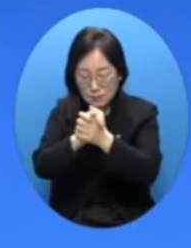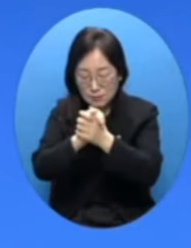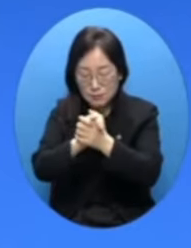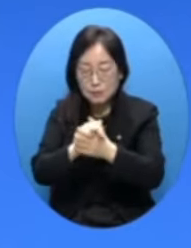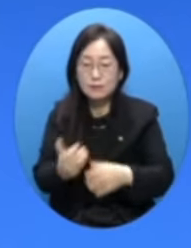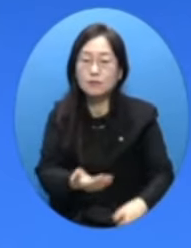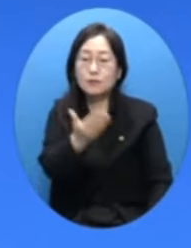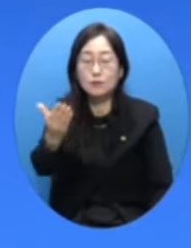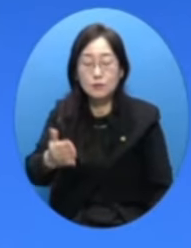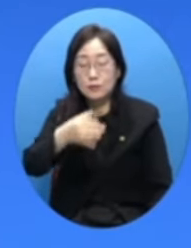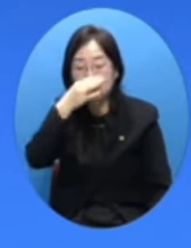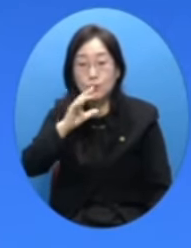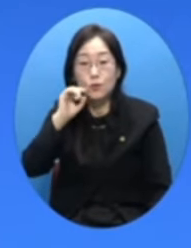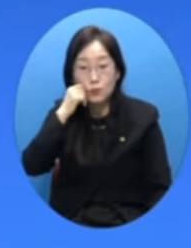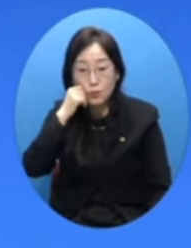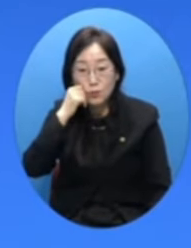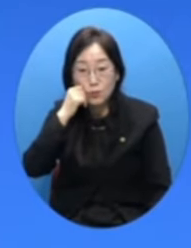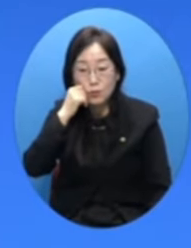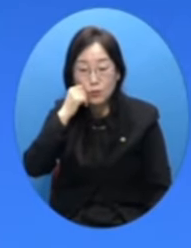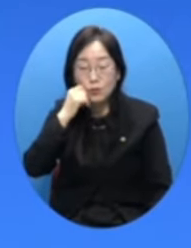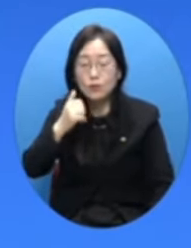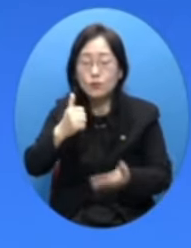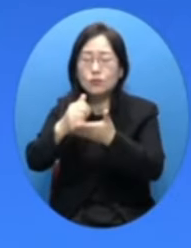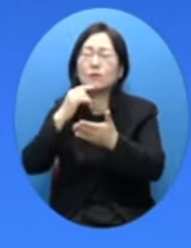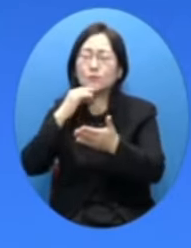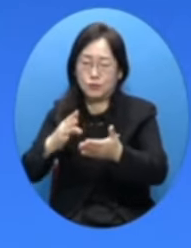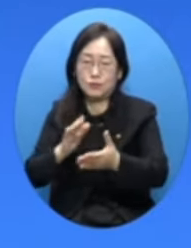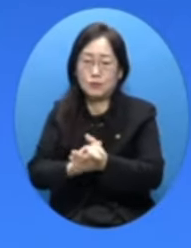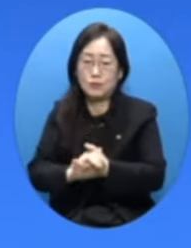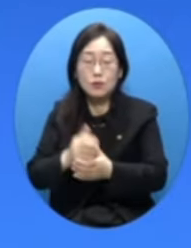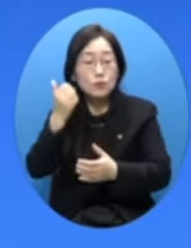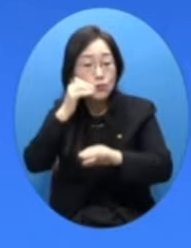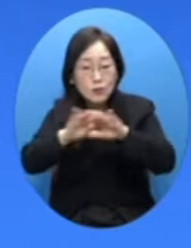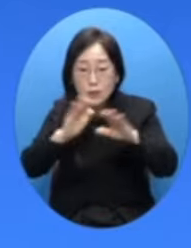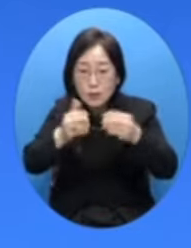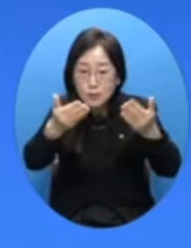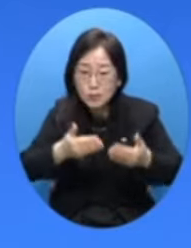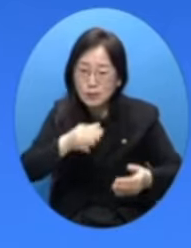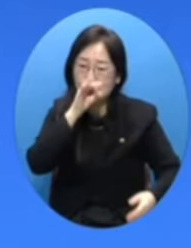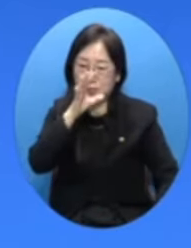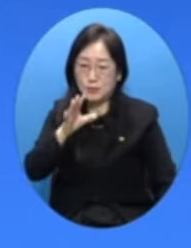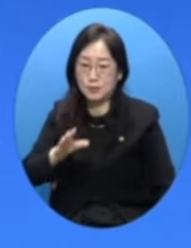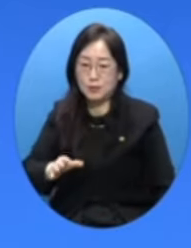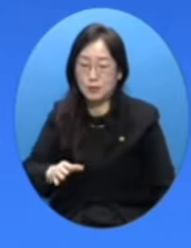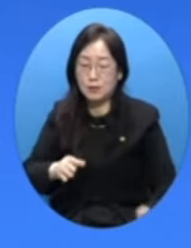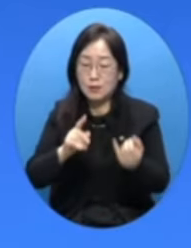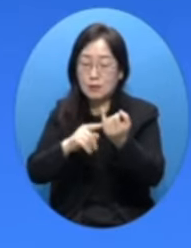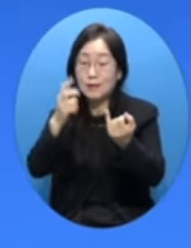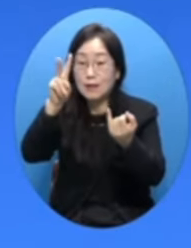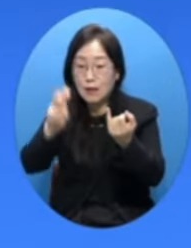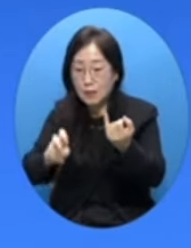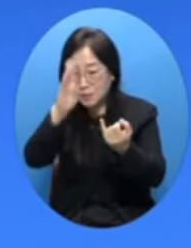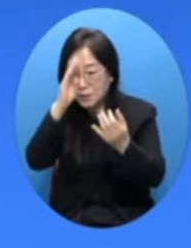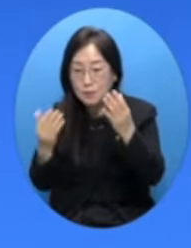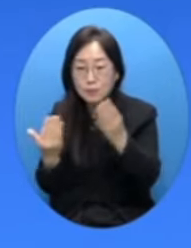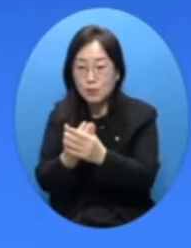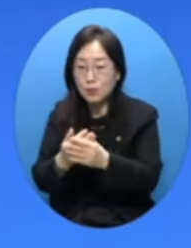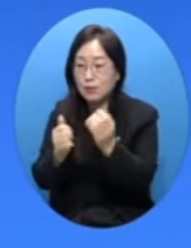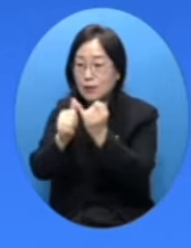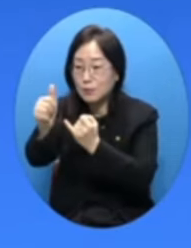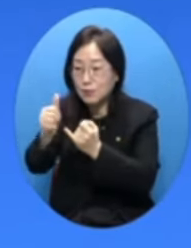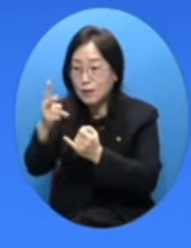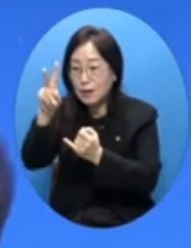여러분 힘들고 올 땐 주님밖에 없어요. 누가 이 어려움을 해석해 줬습니까? 본인은 암이 재발됐죠. 남편도